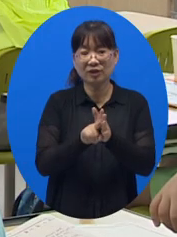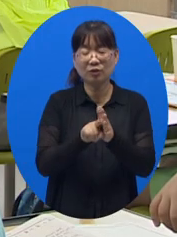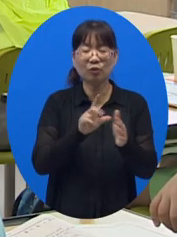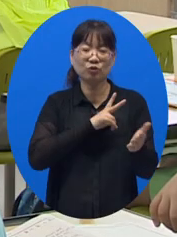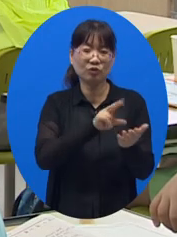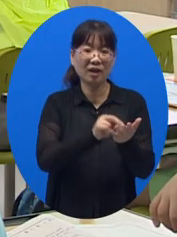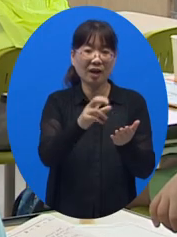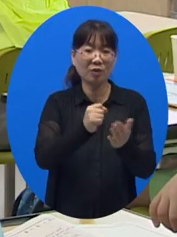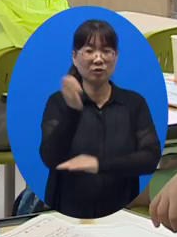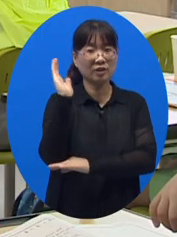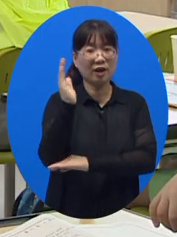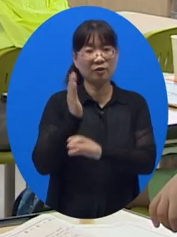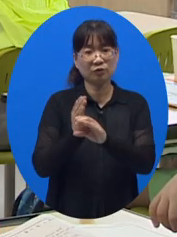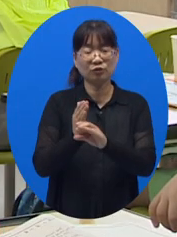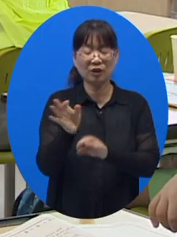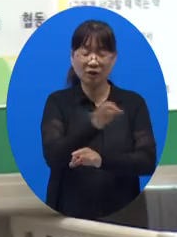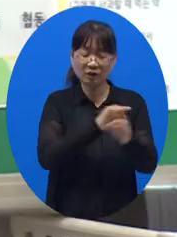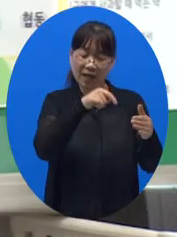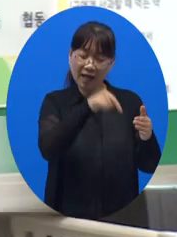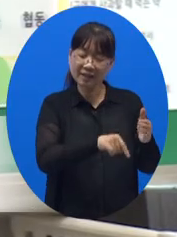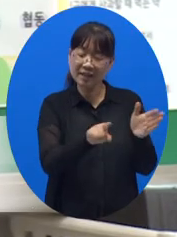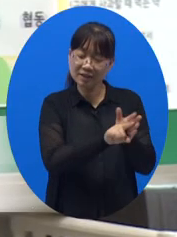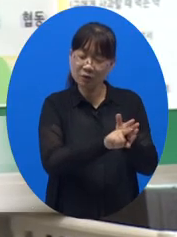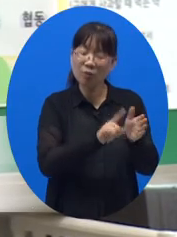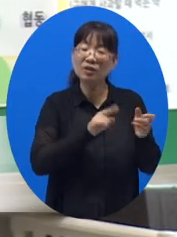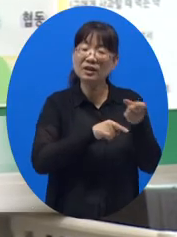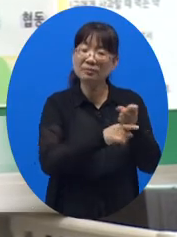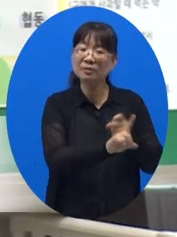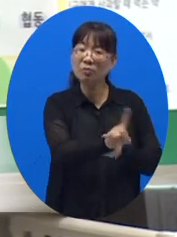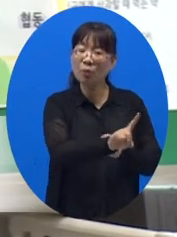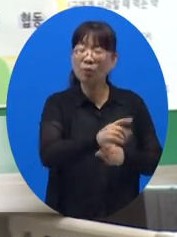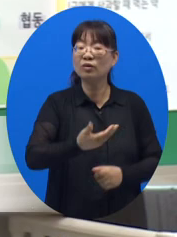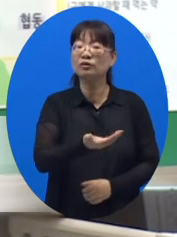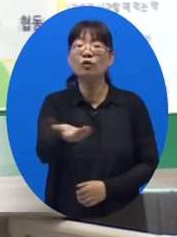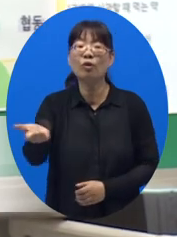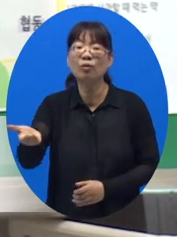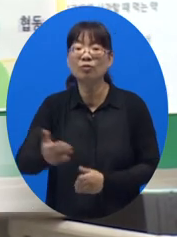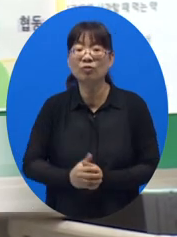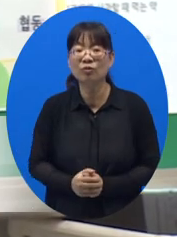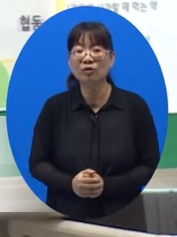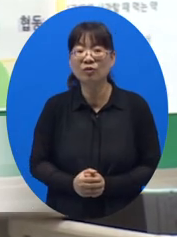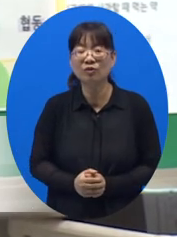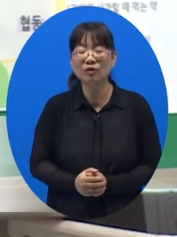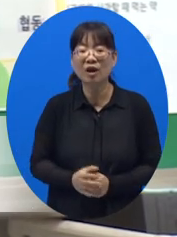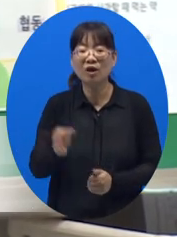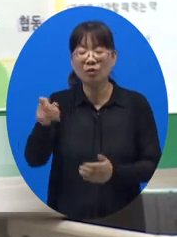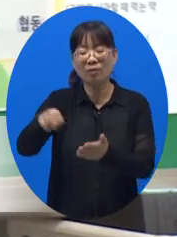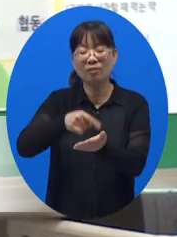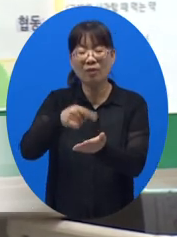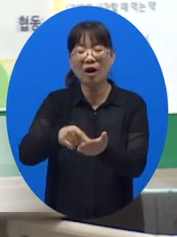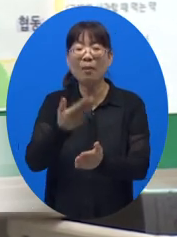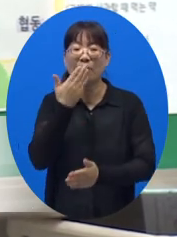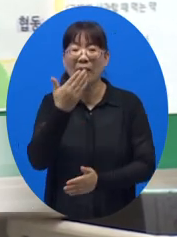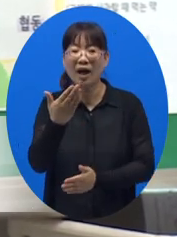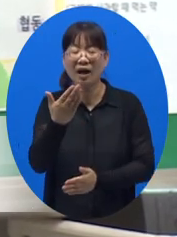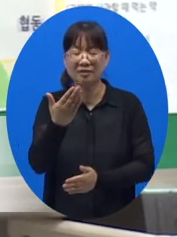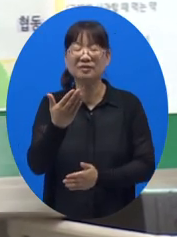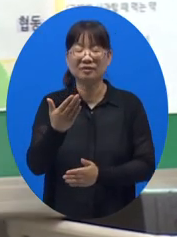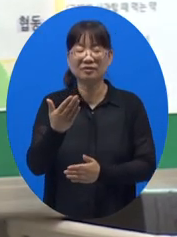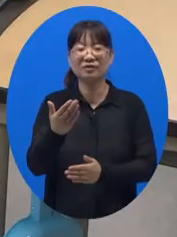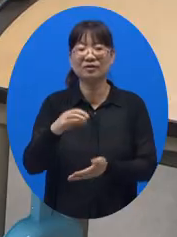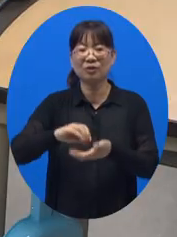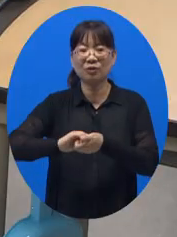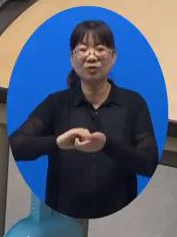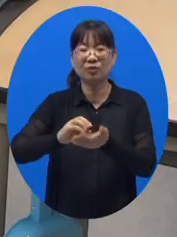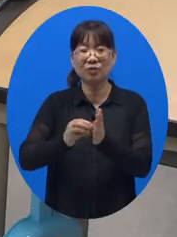주제로 이야기합니다. 경제에서 말하는 신용이라는 것은 뭐냐면 여러분들이 외상을 쓸 수 있는 능력이라고